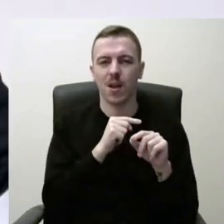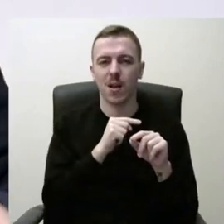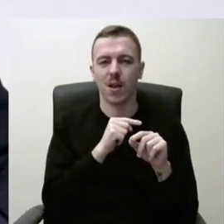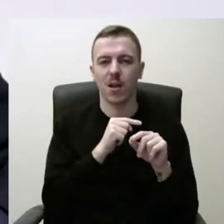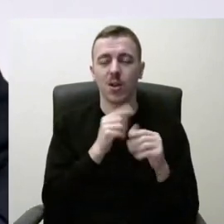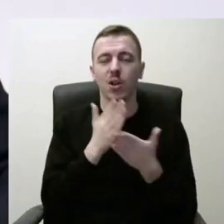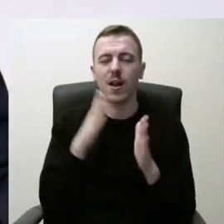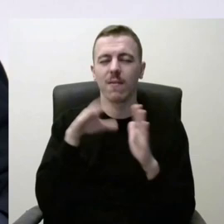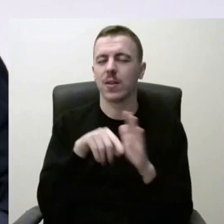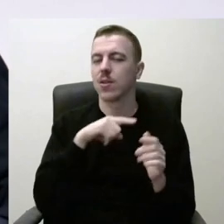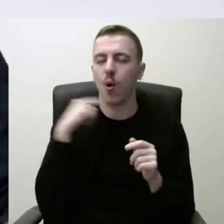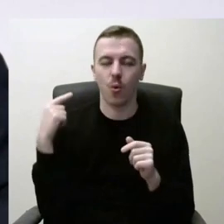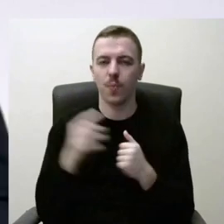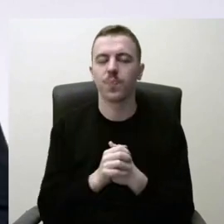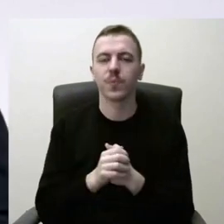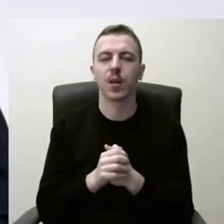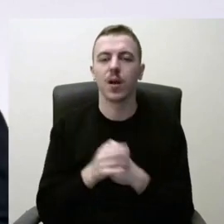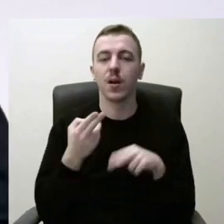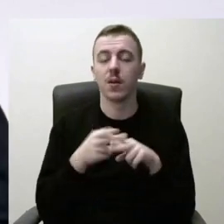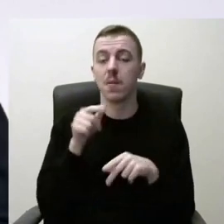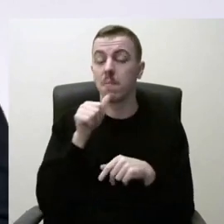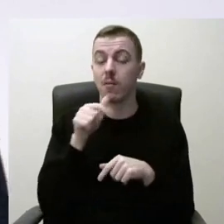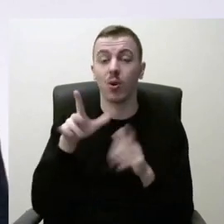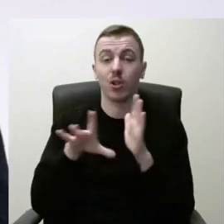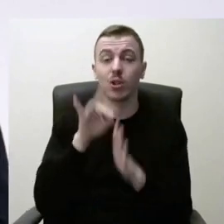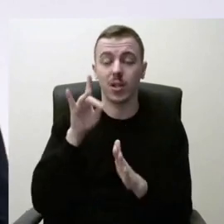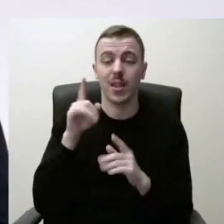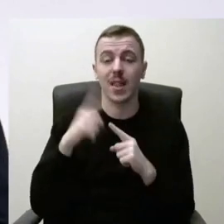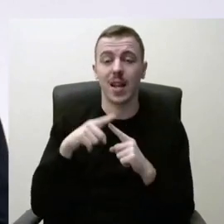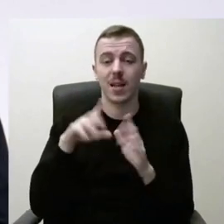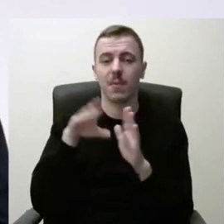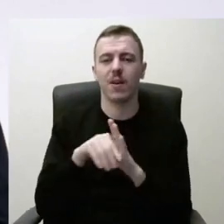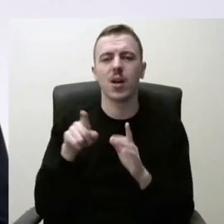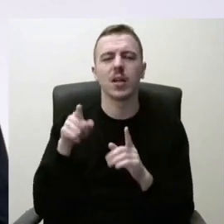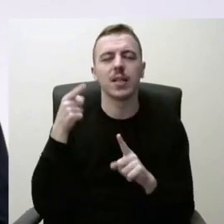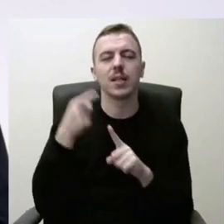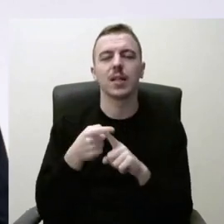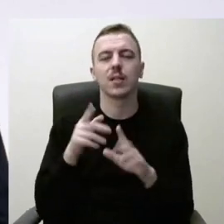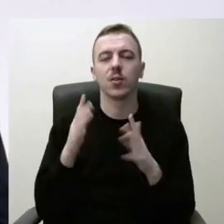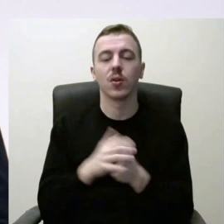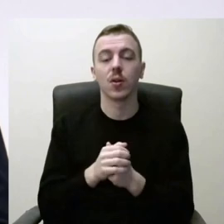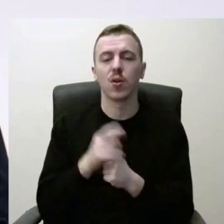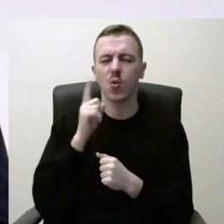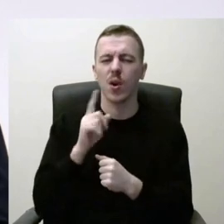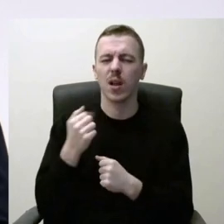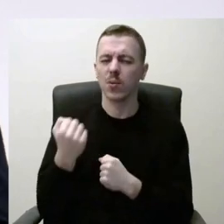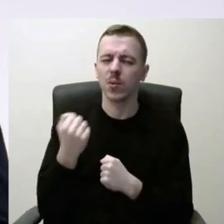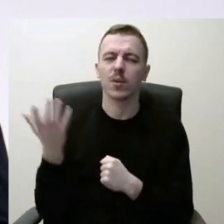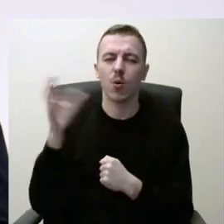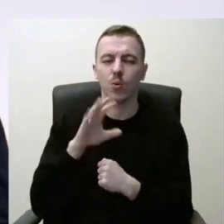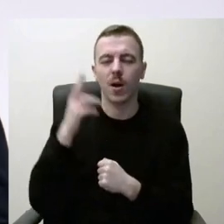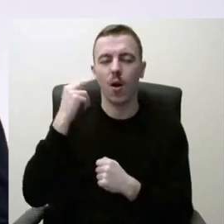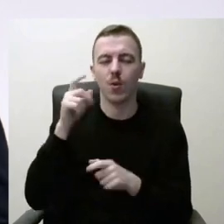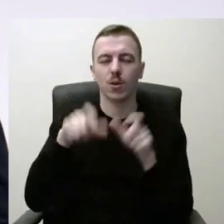dedamųjų. Kaip jūs, jeigu būtumėte išrinkti į tarybą, siektumėte, kad absoliuti dauguma Kaune gyvenančių